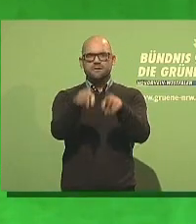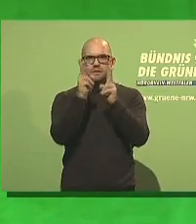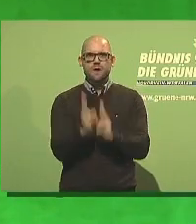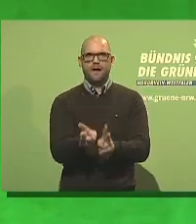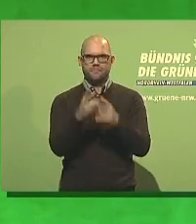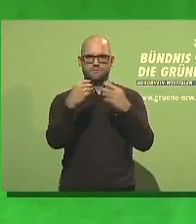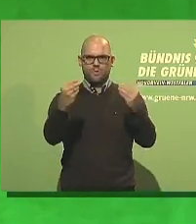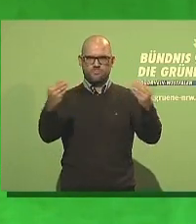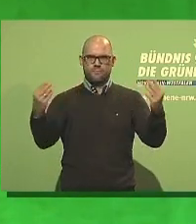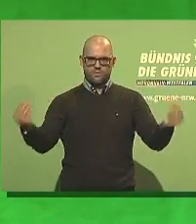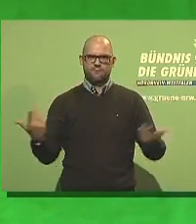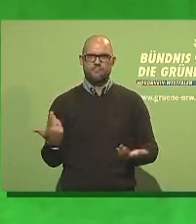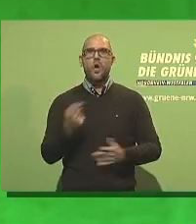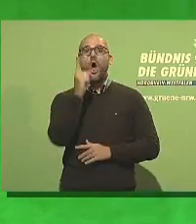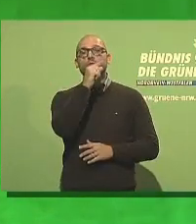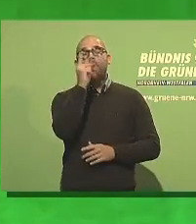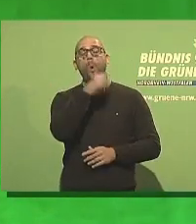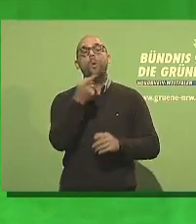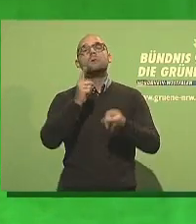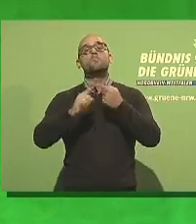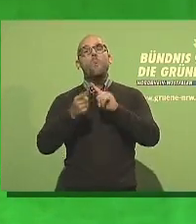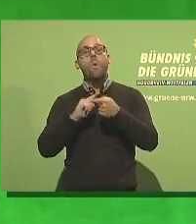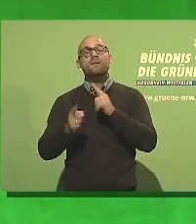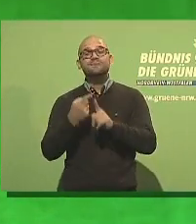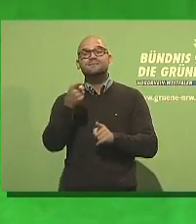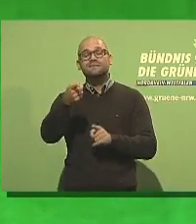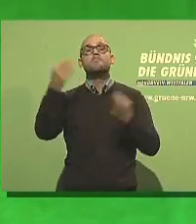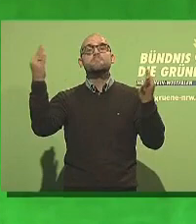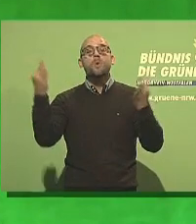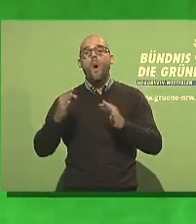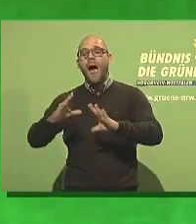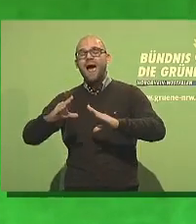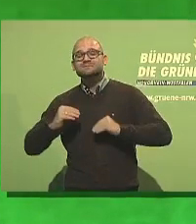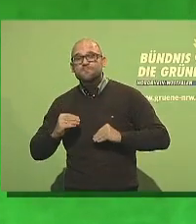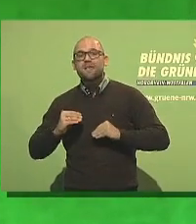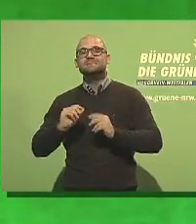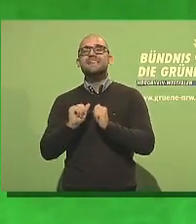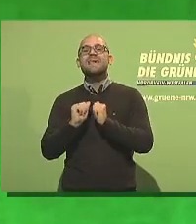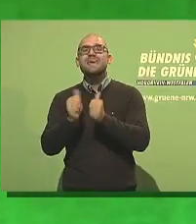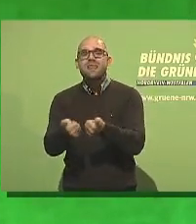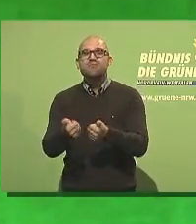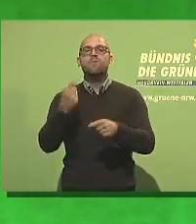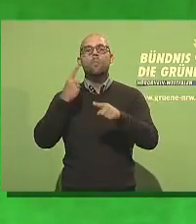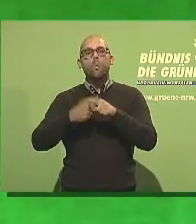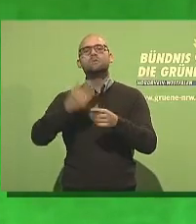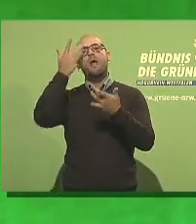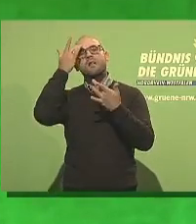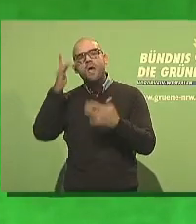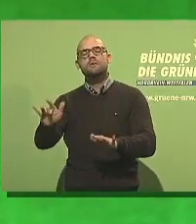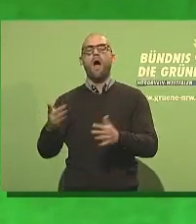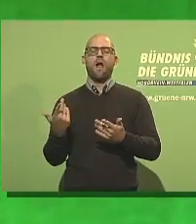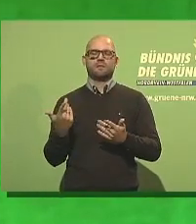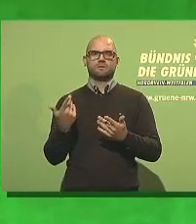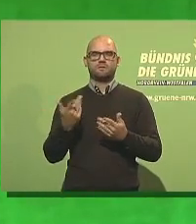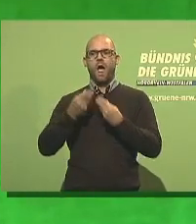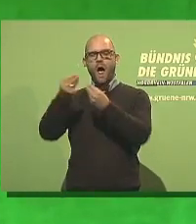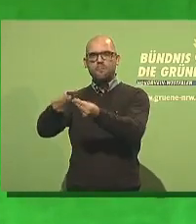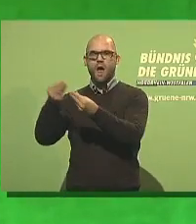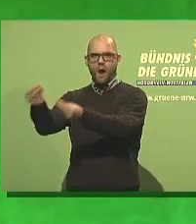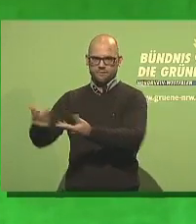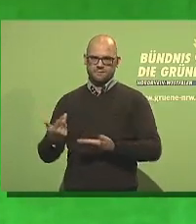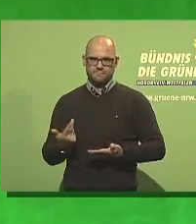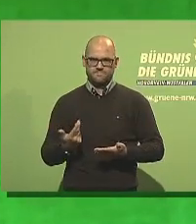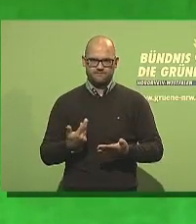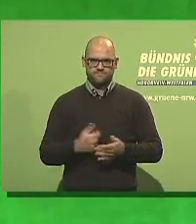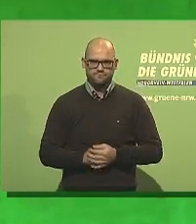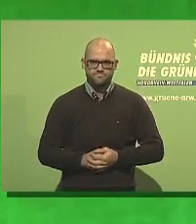eine Drogenpolitik, die auch auf Akzeptanz, Hilfe und legale kontrollierte Abgabe statt auf Repression und Kriminalisierung setzt.